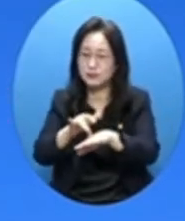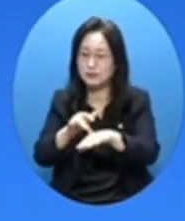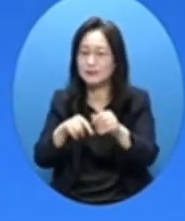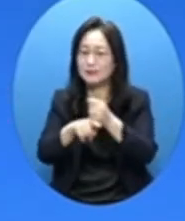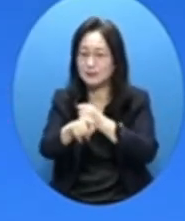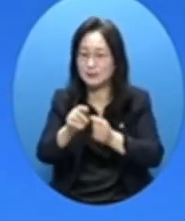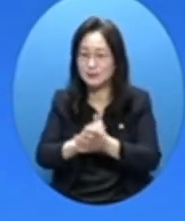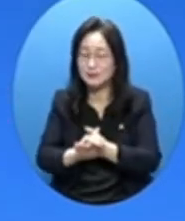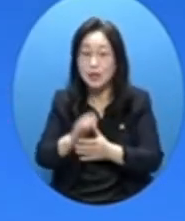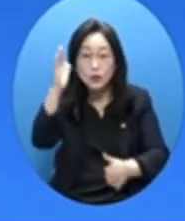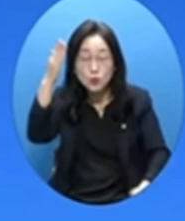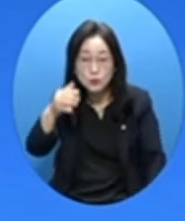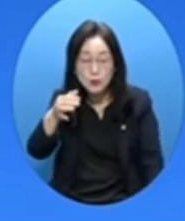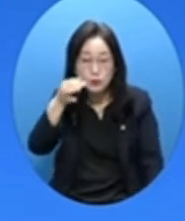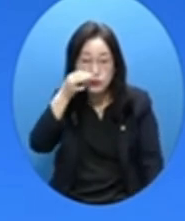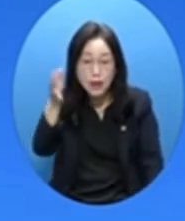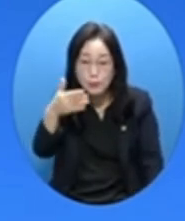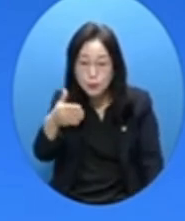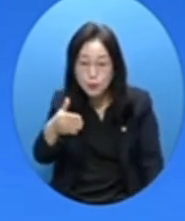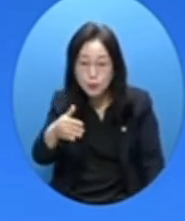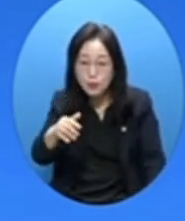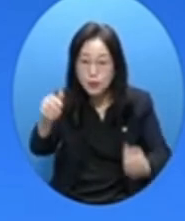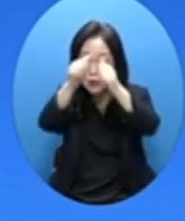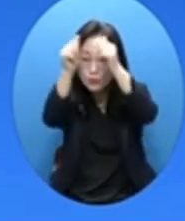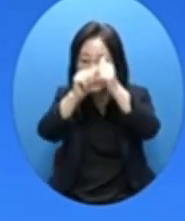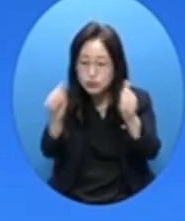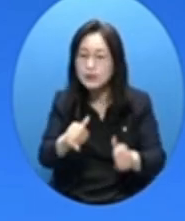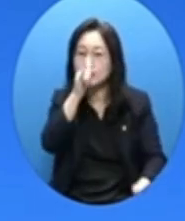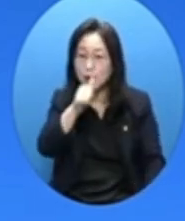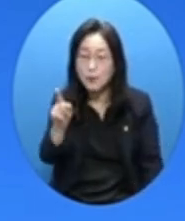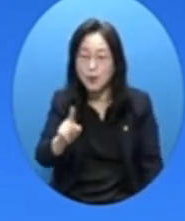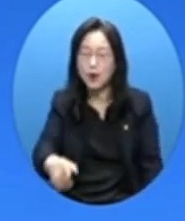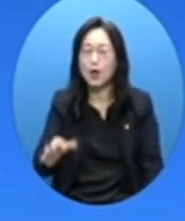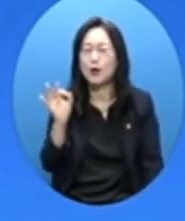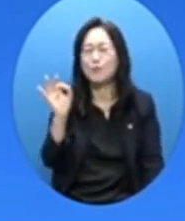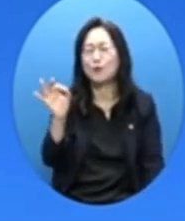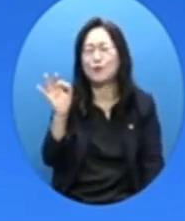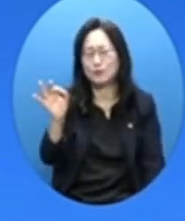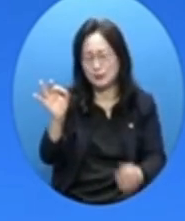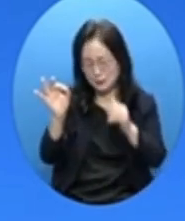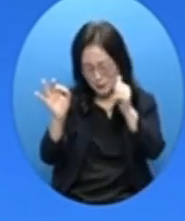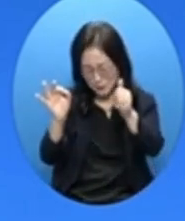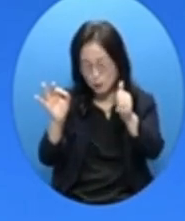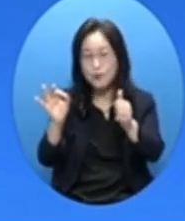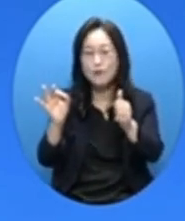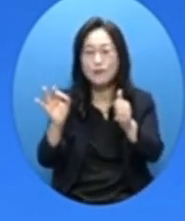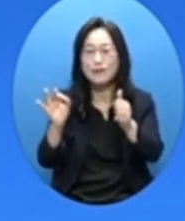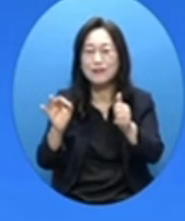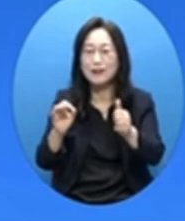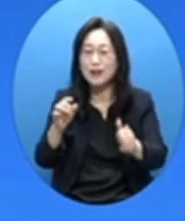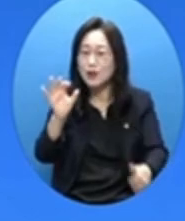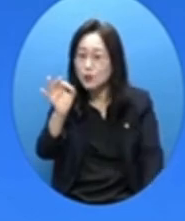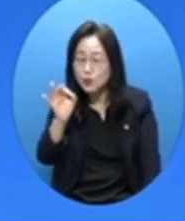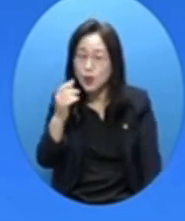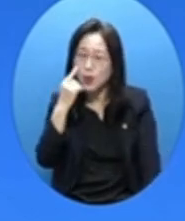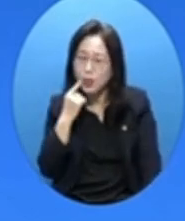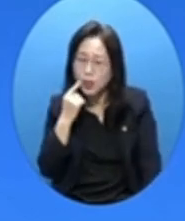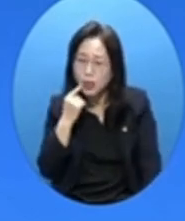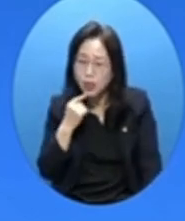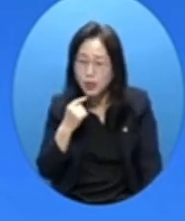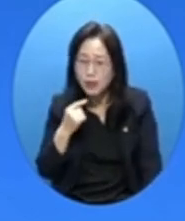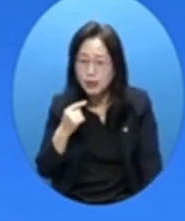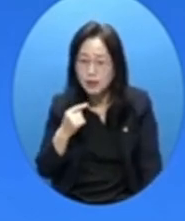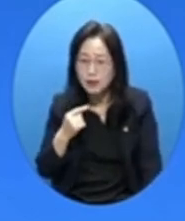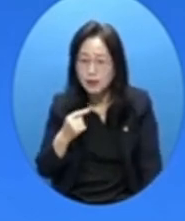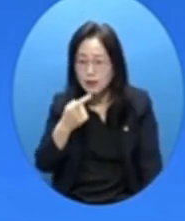요즘은 보이지 않는 우상이 우리를 괴롭힙니다 뭐니 뭐니 해도 머니가 최고야 물질이 우리를